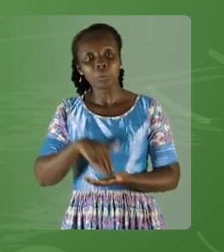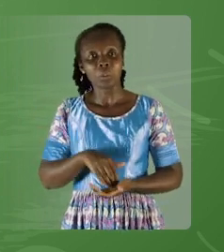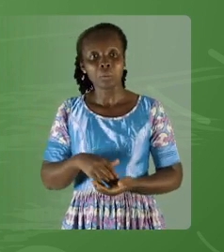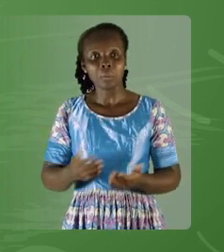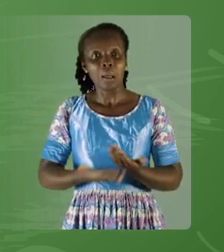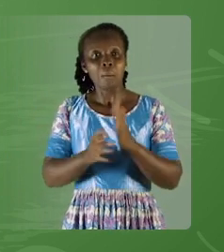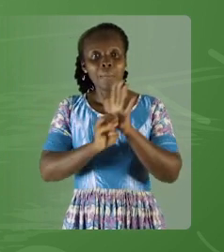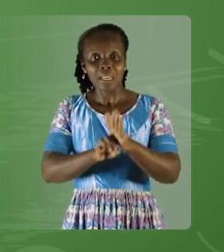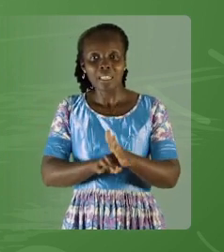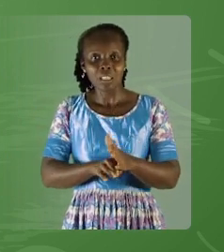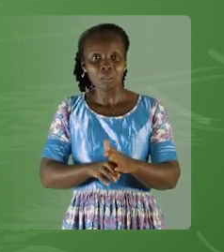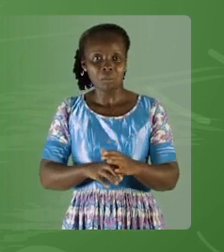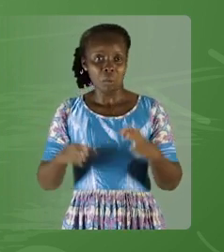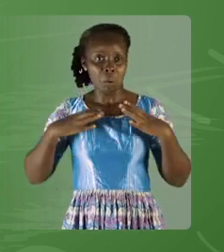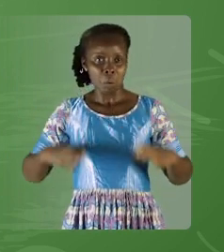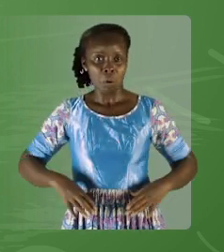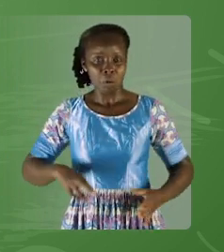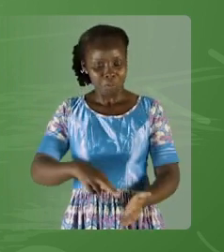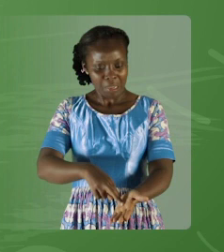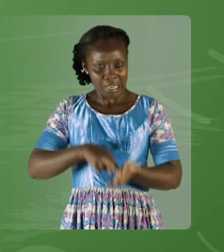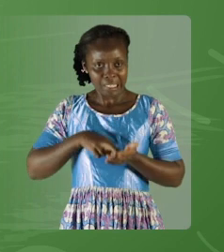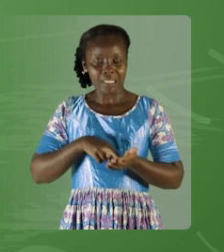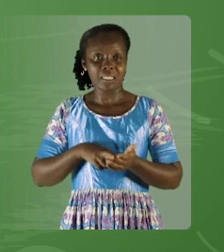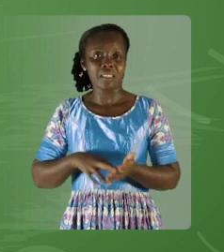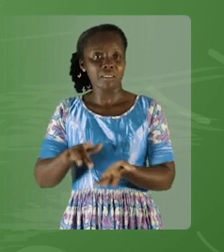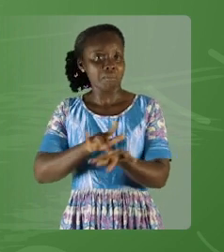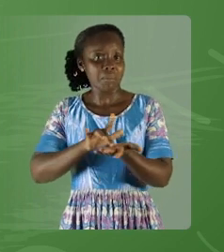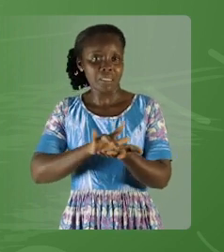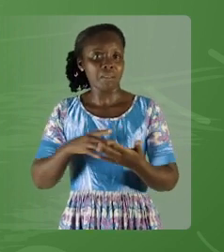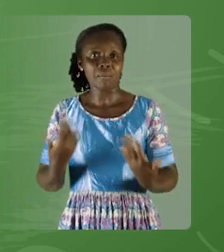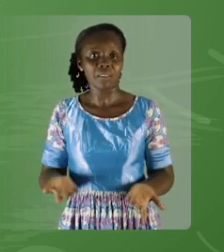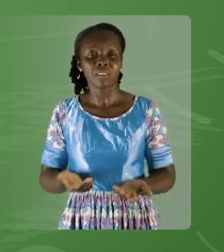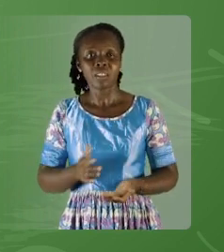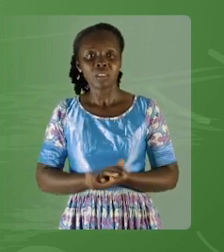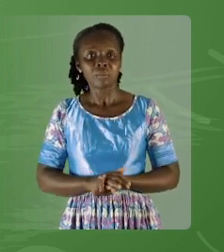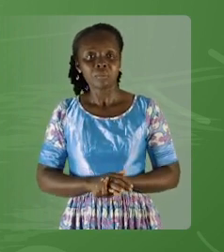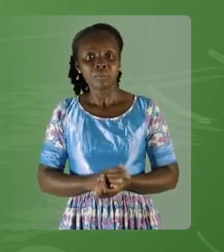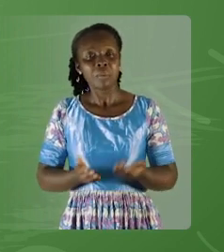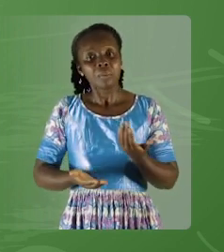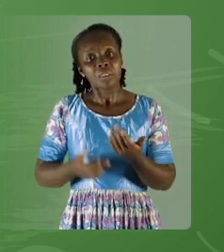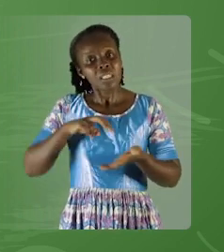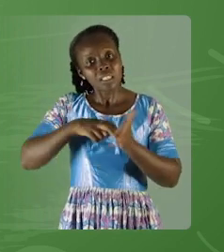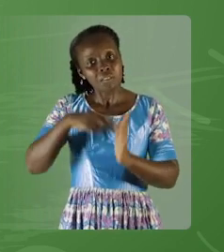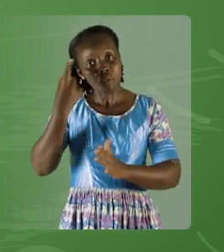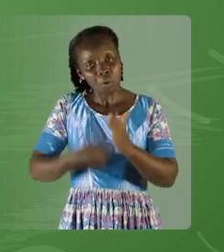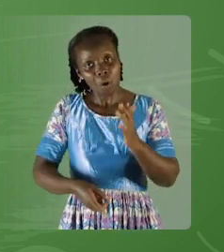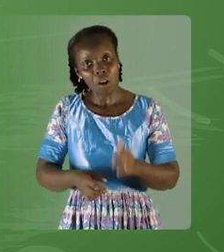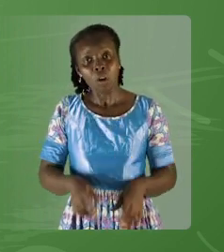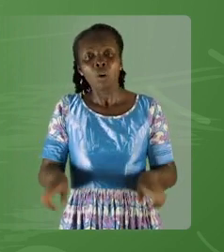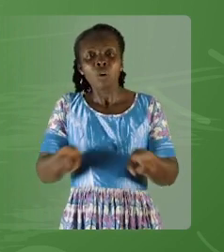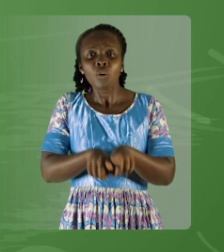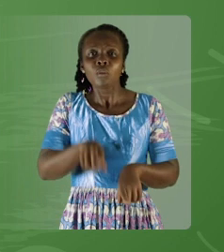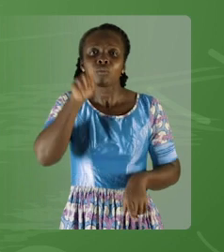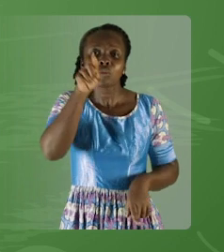la résistance de l'organisme au traitement. Du fait que